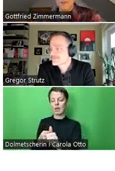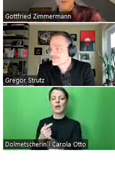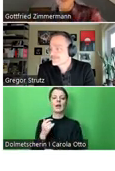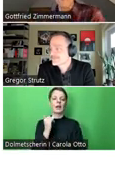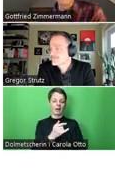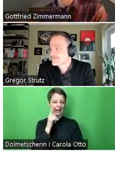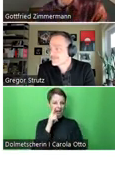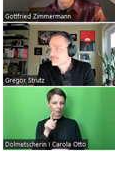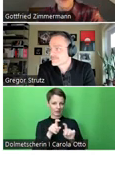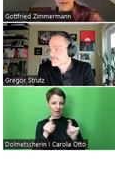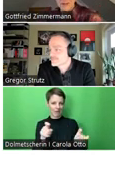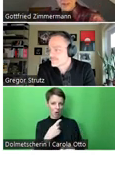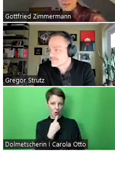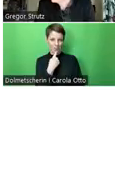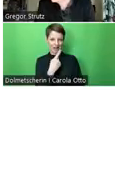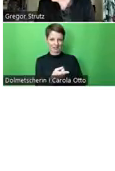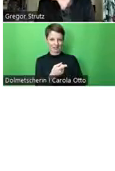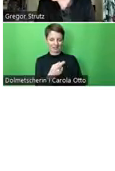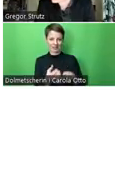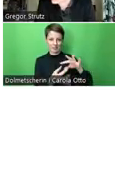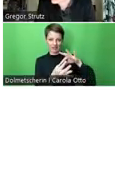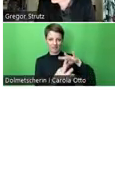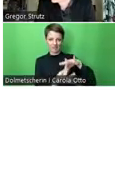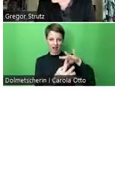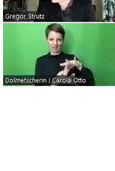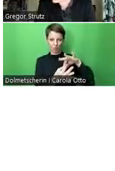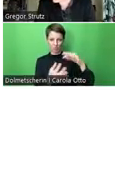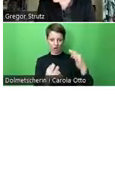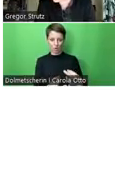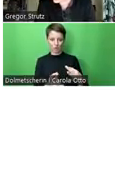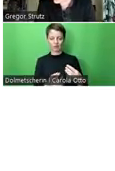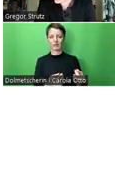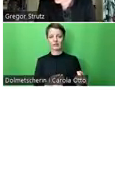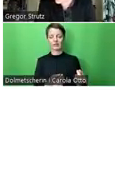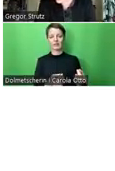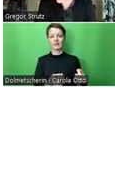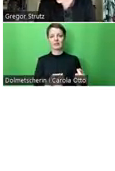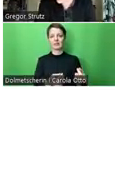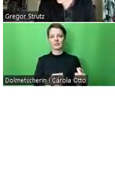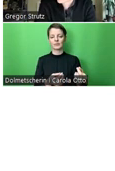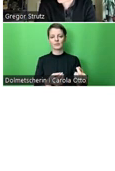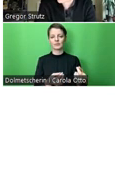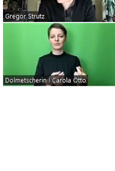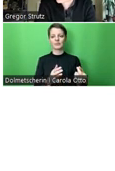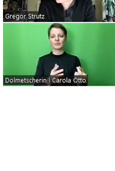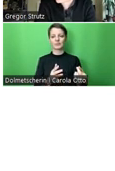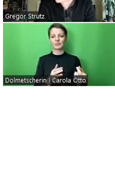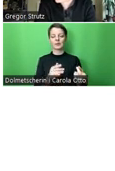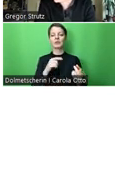Objekte, die so praktisch verankert werden. Und da spielt jetzt